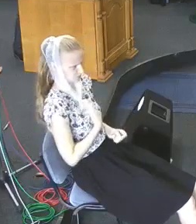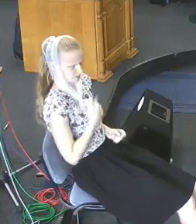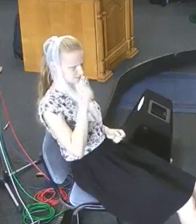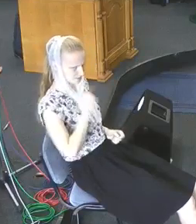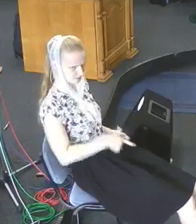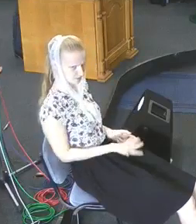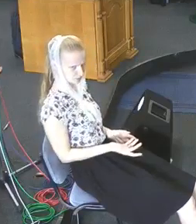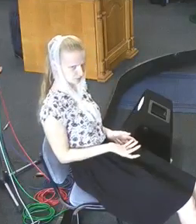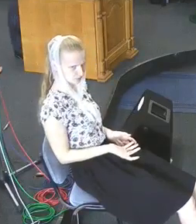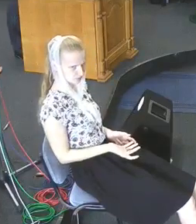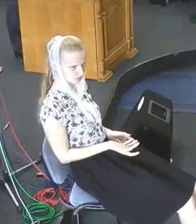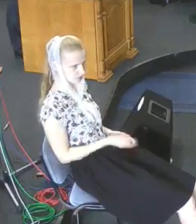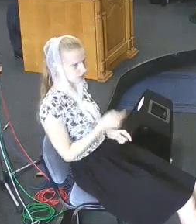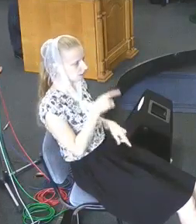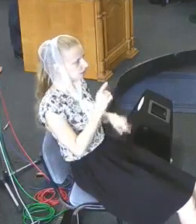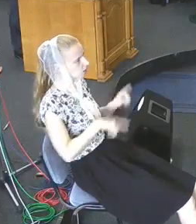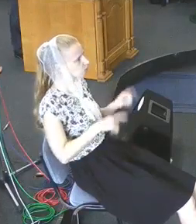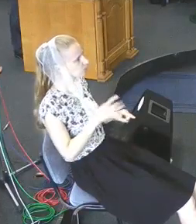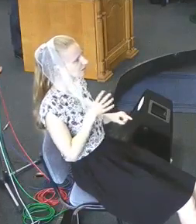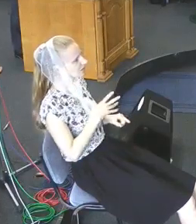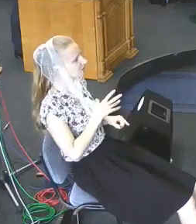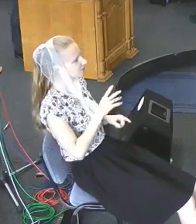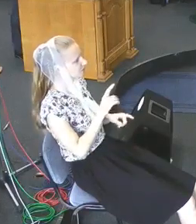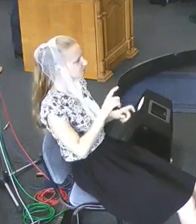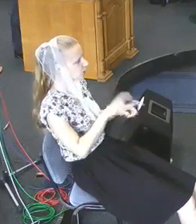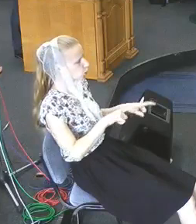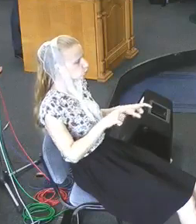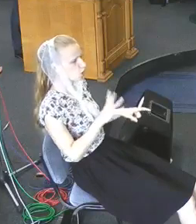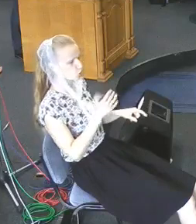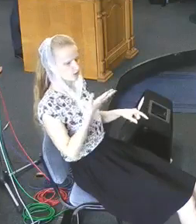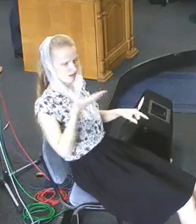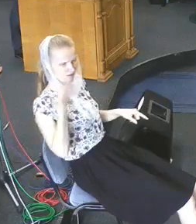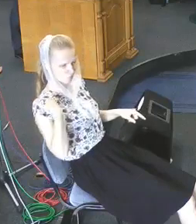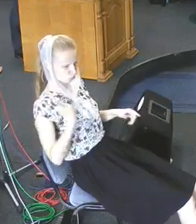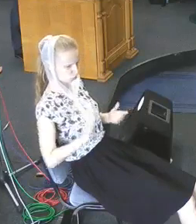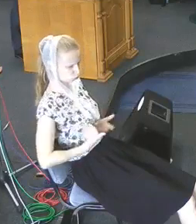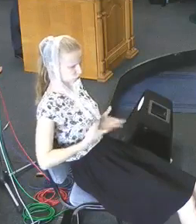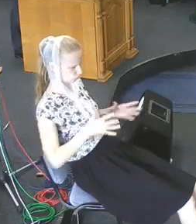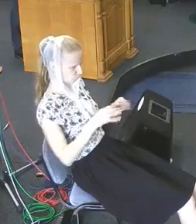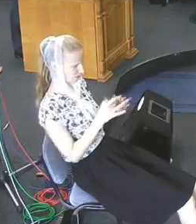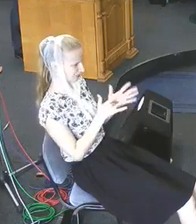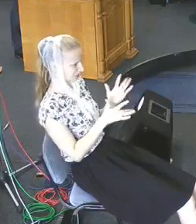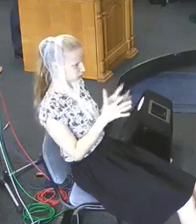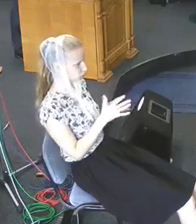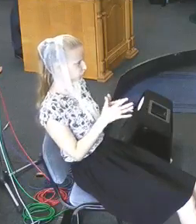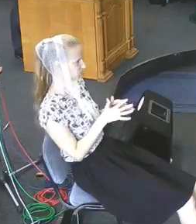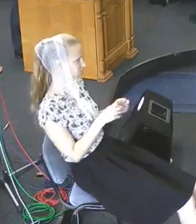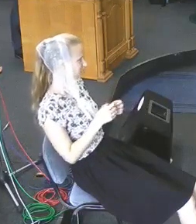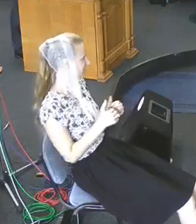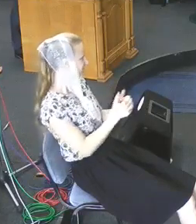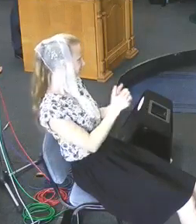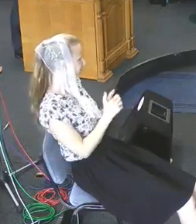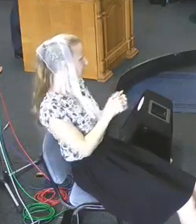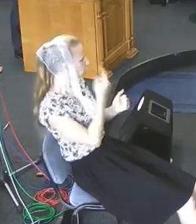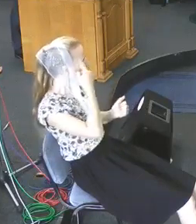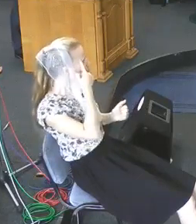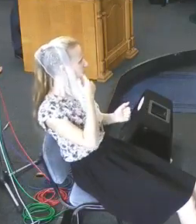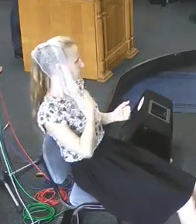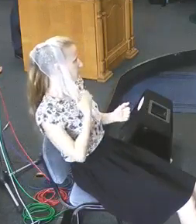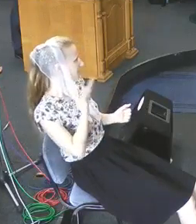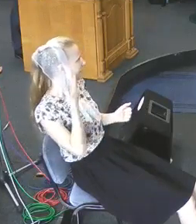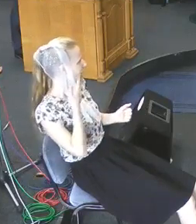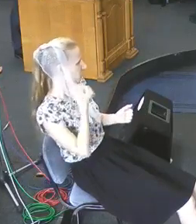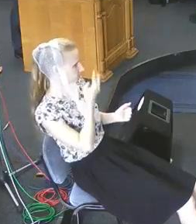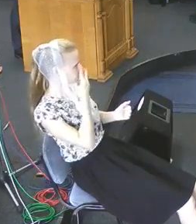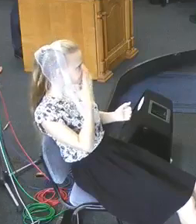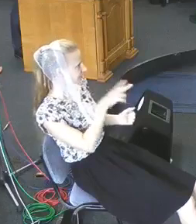Інколи мені здається, що людям, які були там з Ісусом Христом, їм було легше вірити, чим нам. Можливо, вони це все бачили своїми очима. Вони